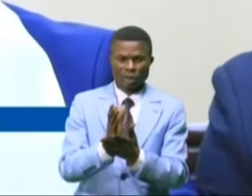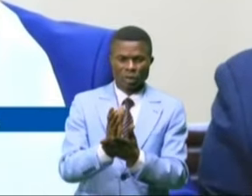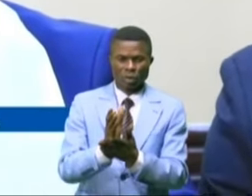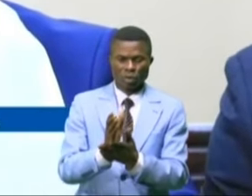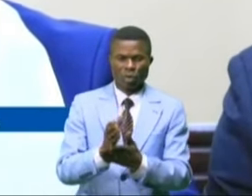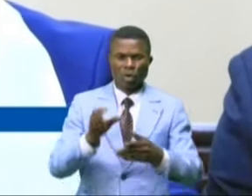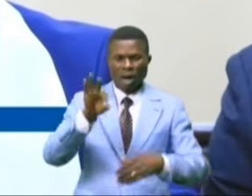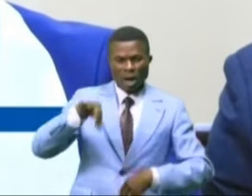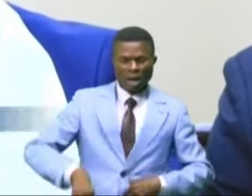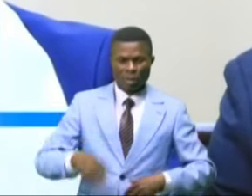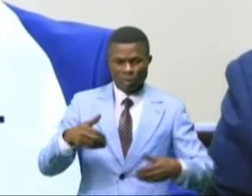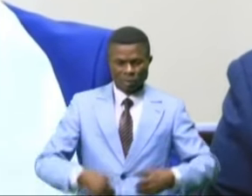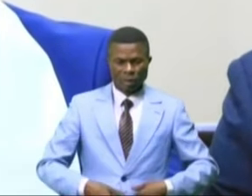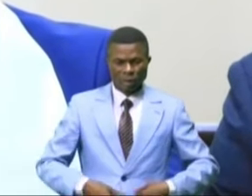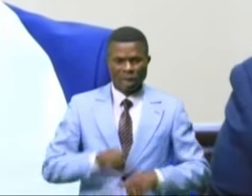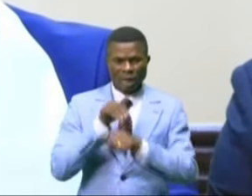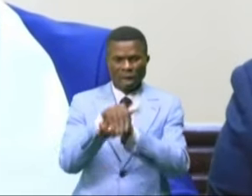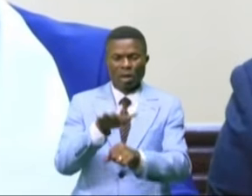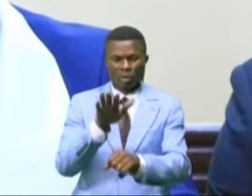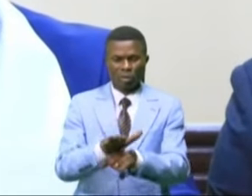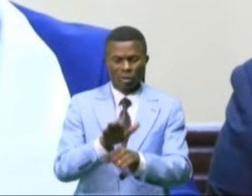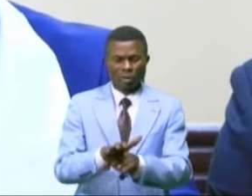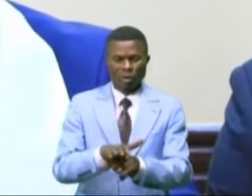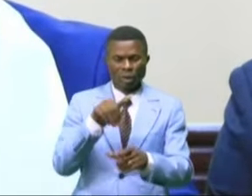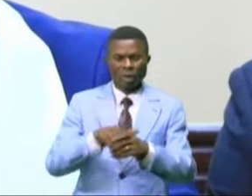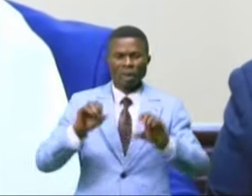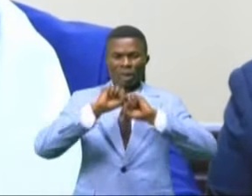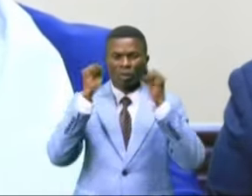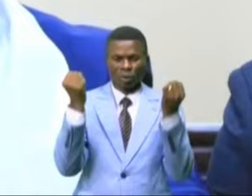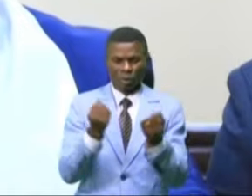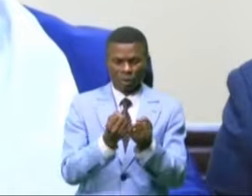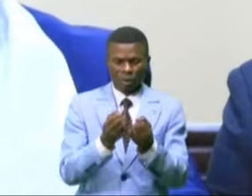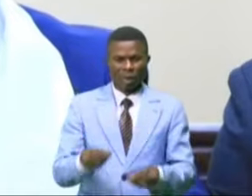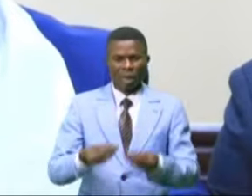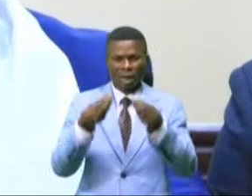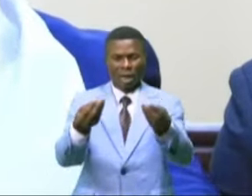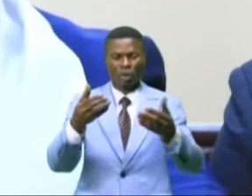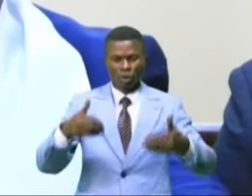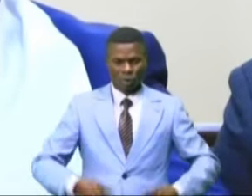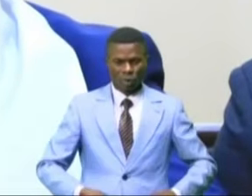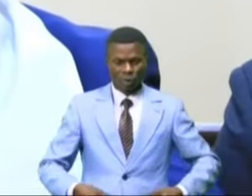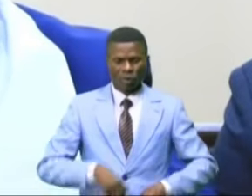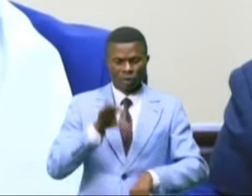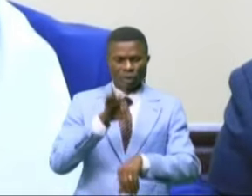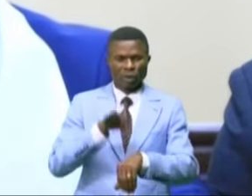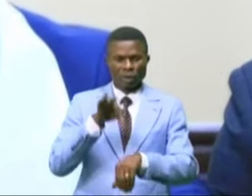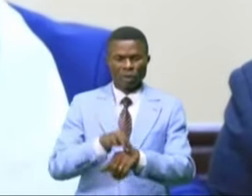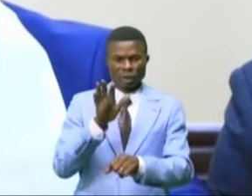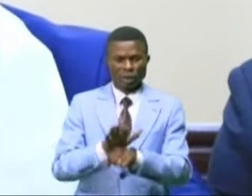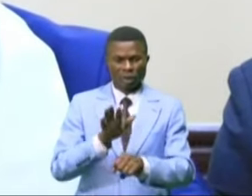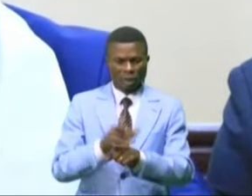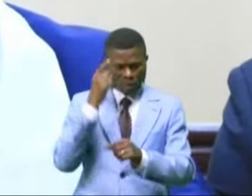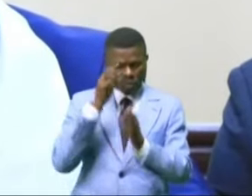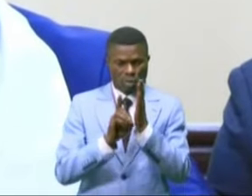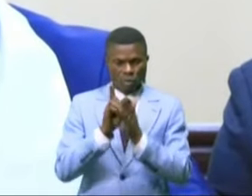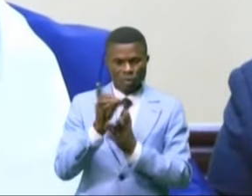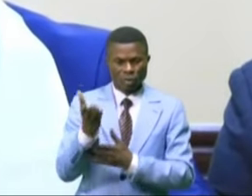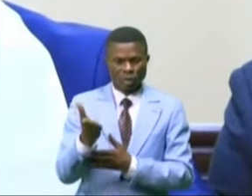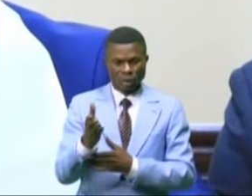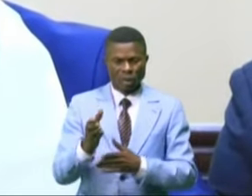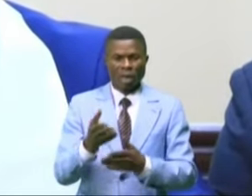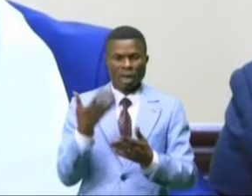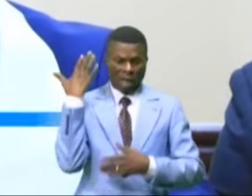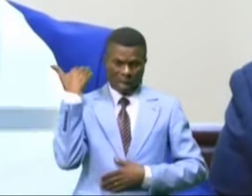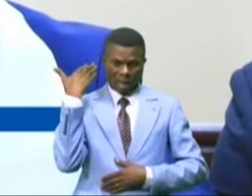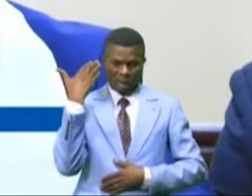à promouvoir leur participation active dans la société et à leur offrir des opportunités pour s'épanouir. Tout récemment,